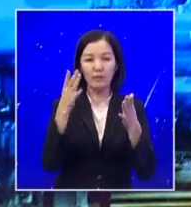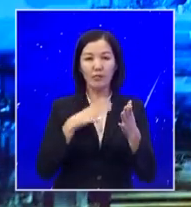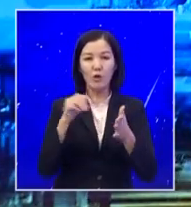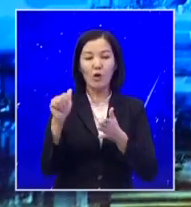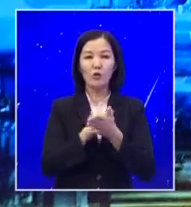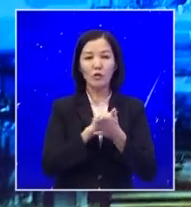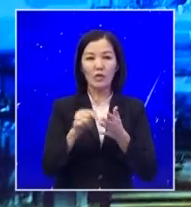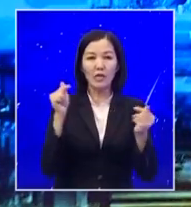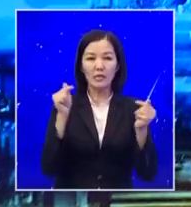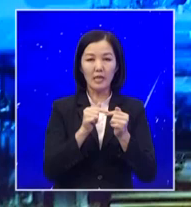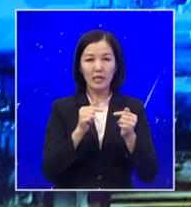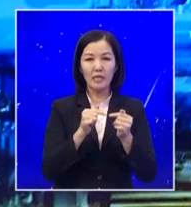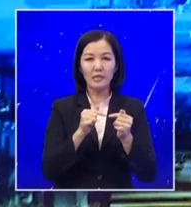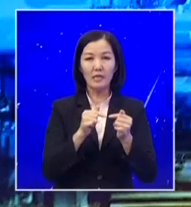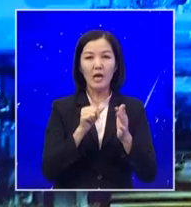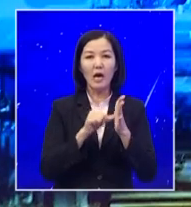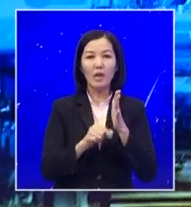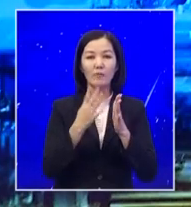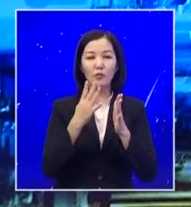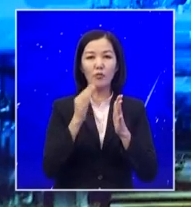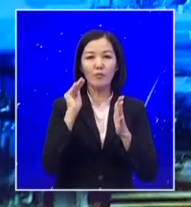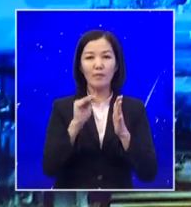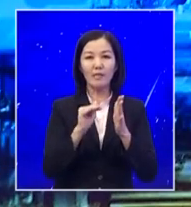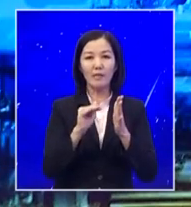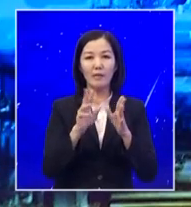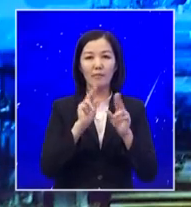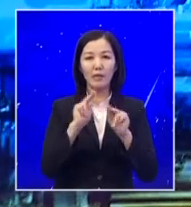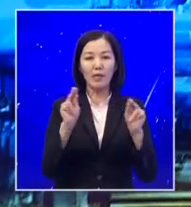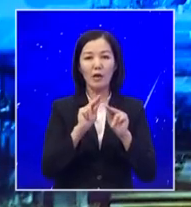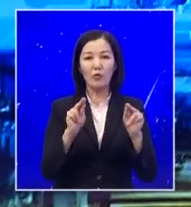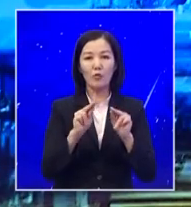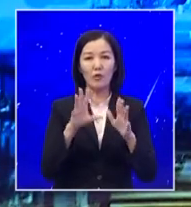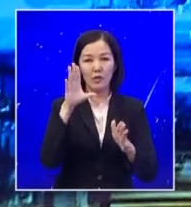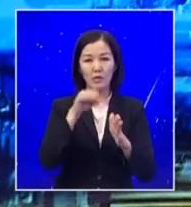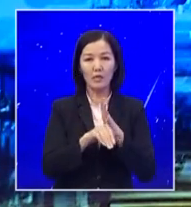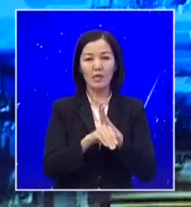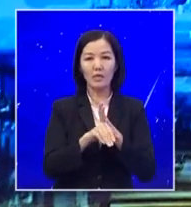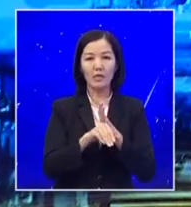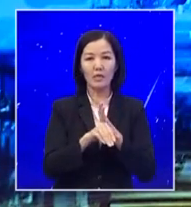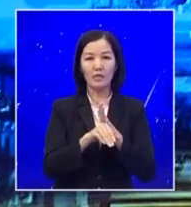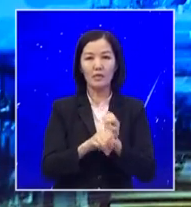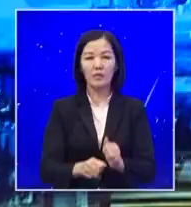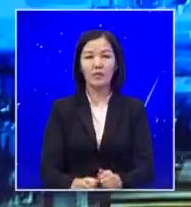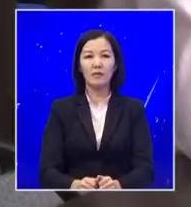мәлімдеген болатын. Құжатқа сәйкес бұл өсімге өңірдегі 64 мыңнан астам педагог ілінбек.